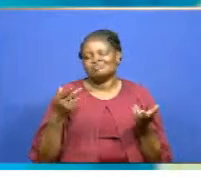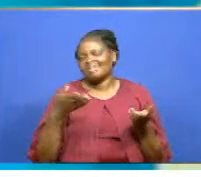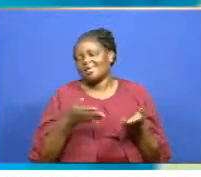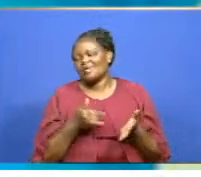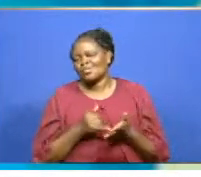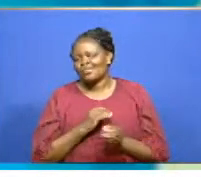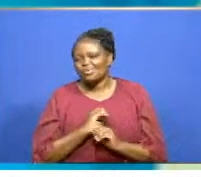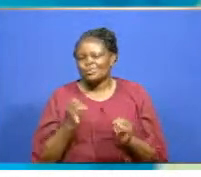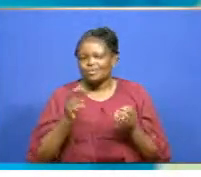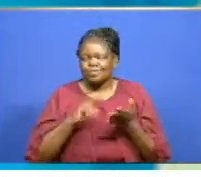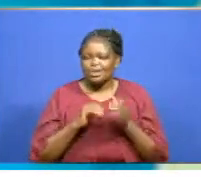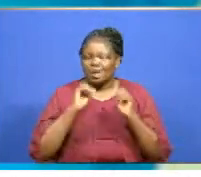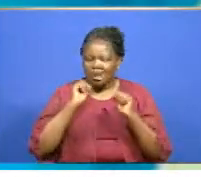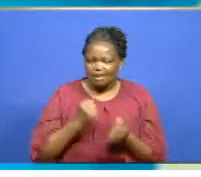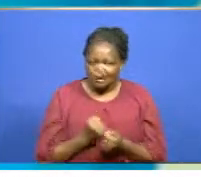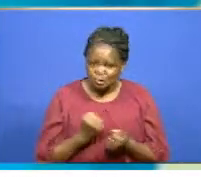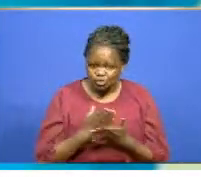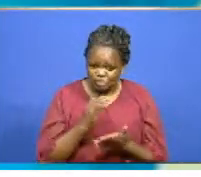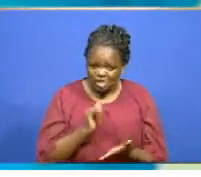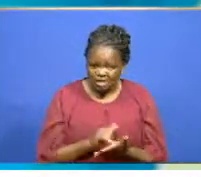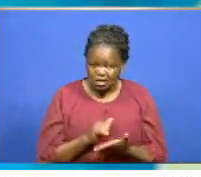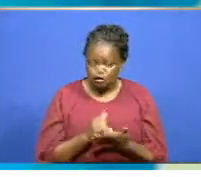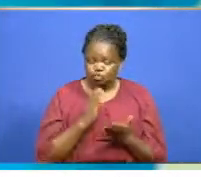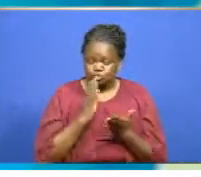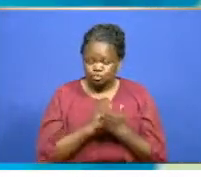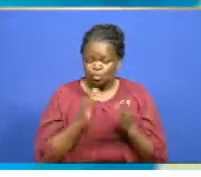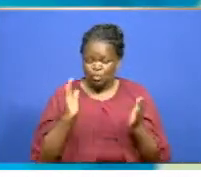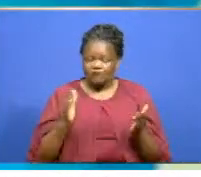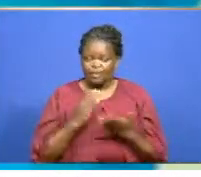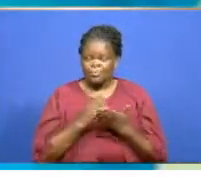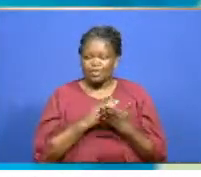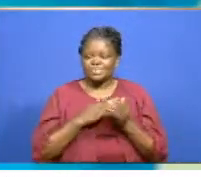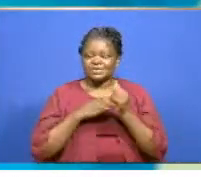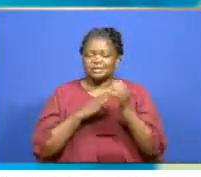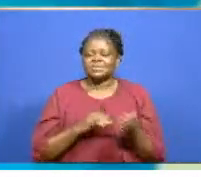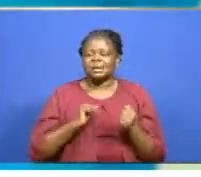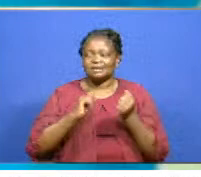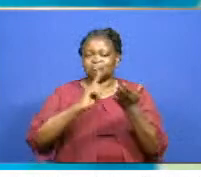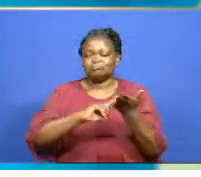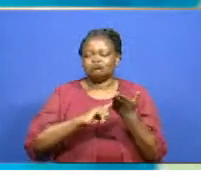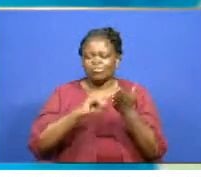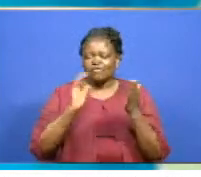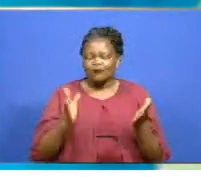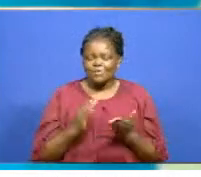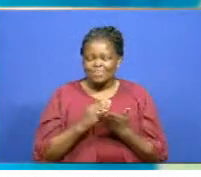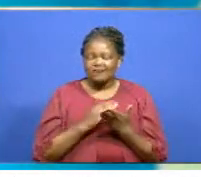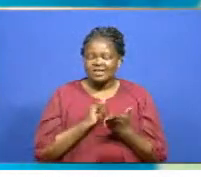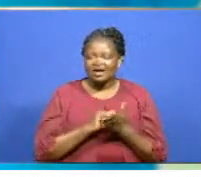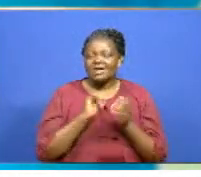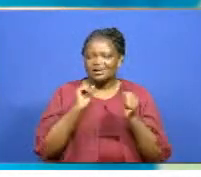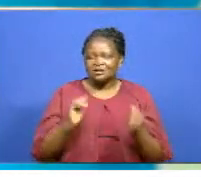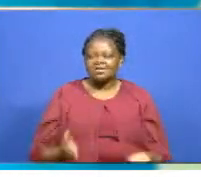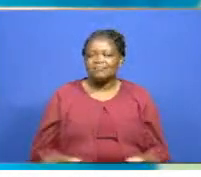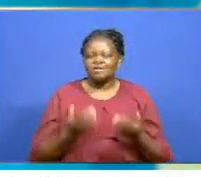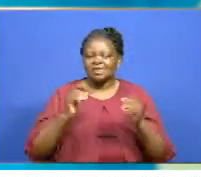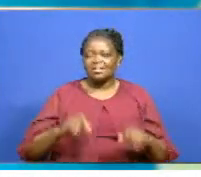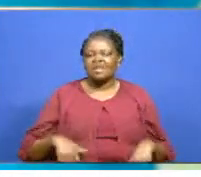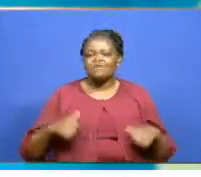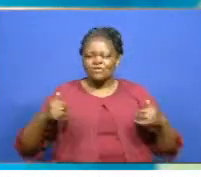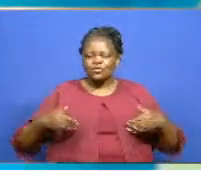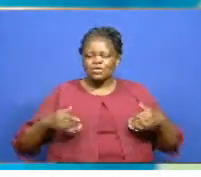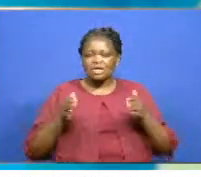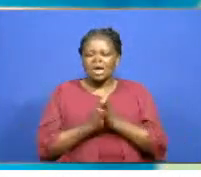So tunaweza ku make sure kwamba kama ni welfare programs, viongozi wanaweza ku negotiate for welfare programs ambazo zitaweza kuinua maisha ya vijana na